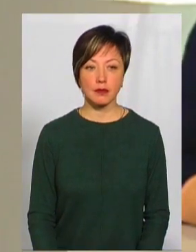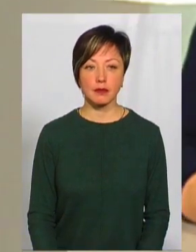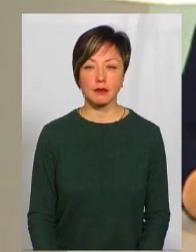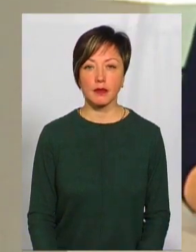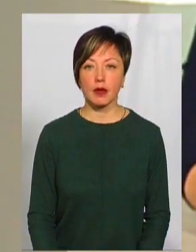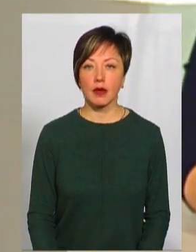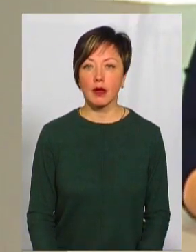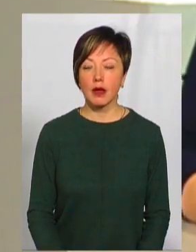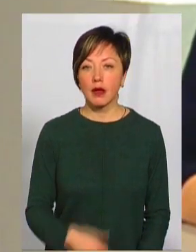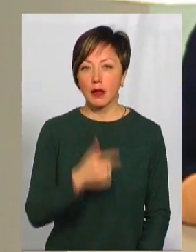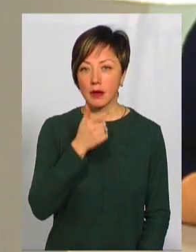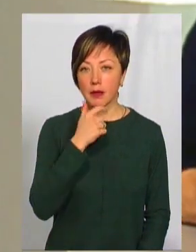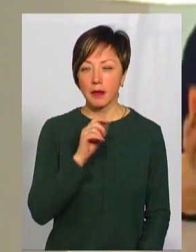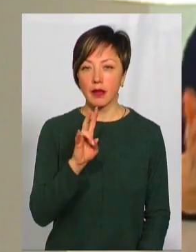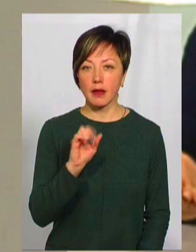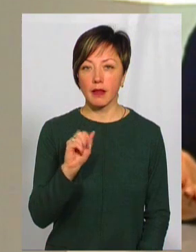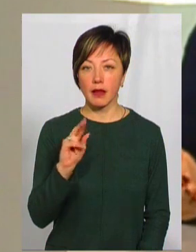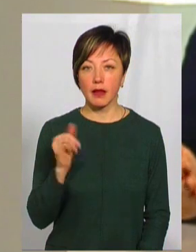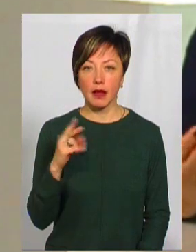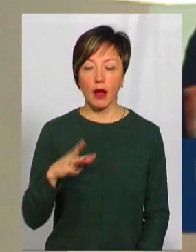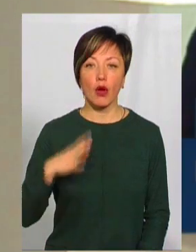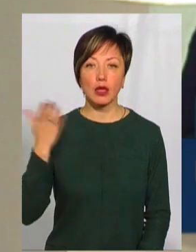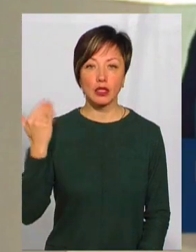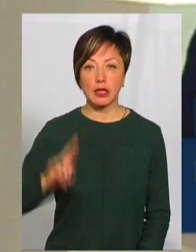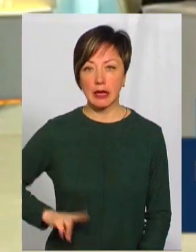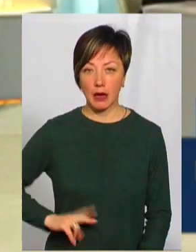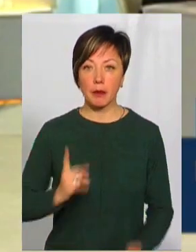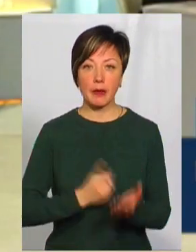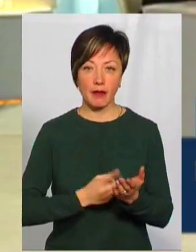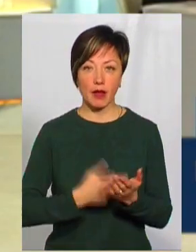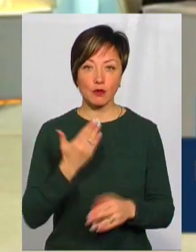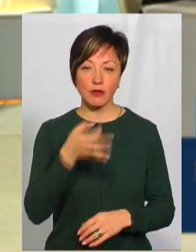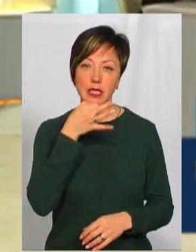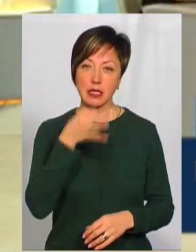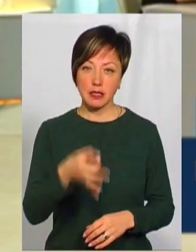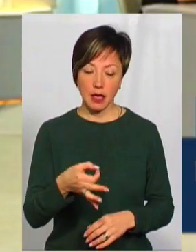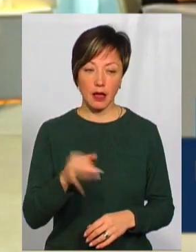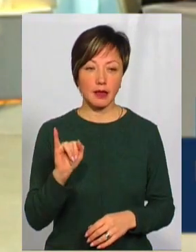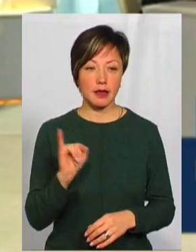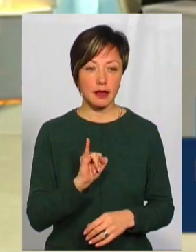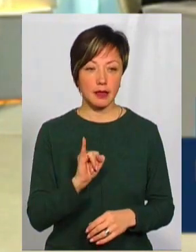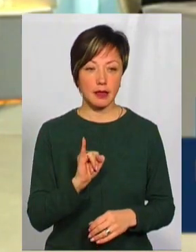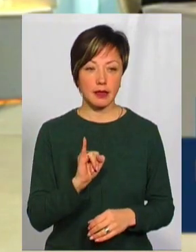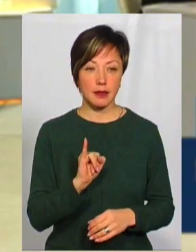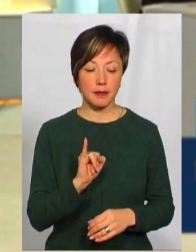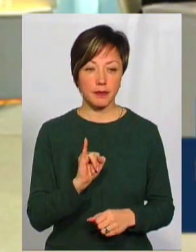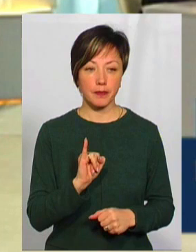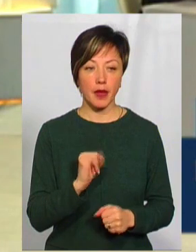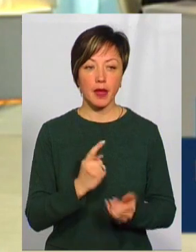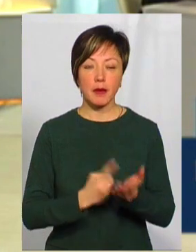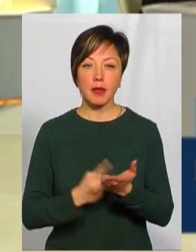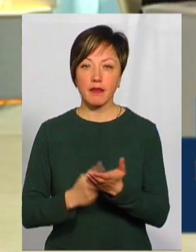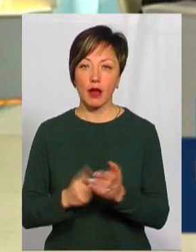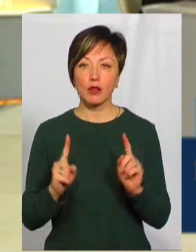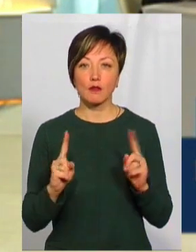Пані Надія, колишній директор, власне, підтвердив те, що ви сказали, і підтвердив